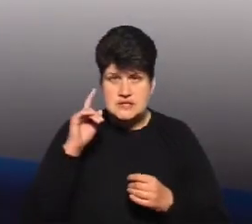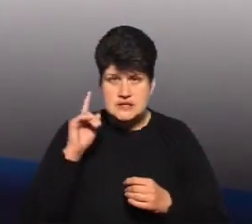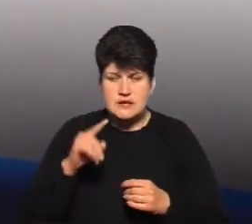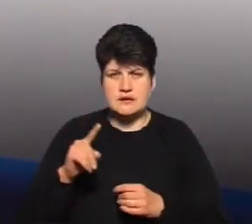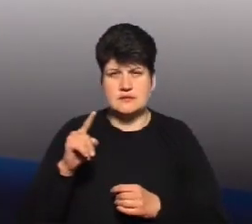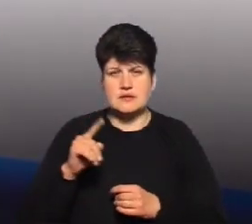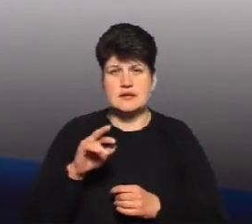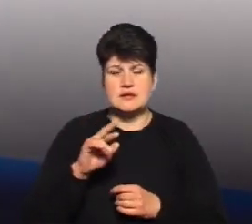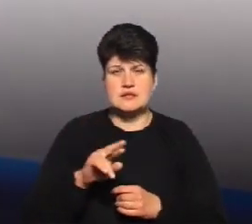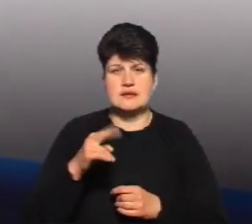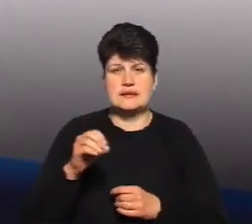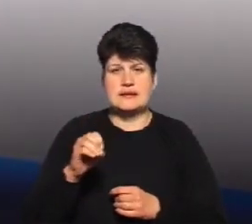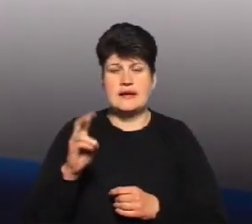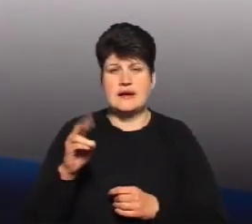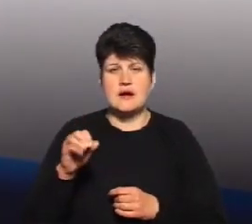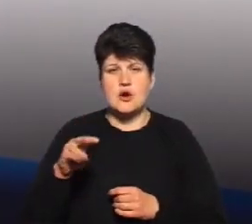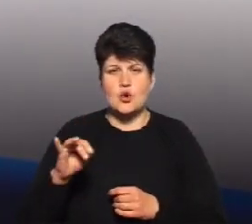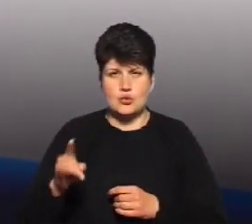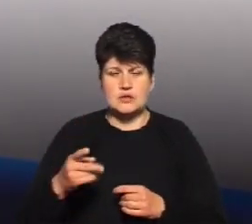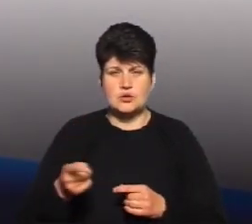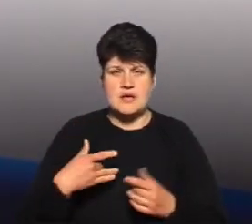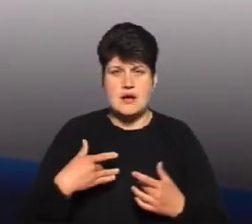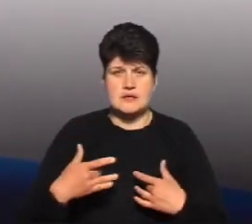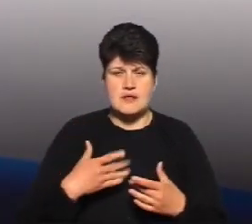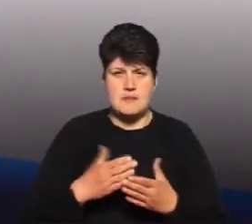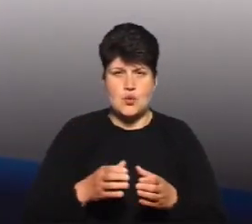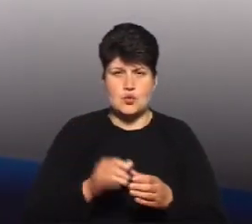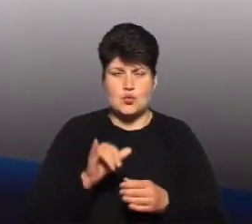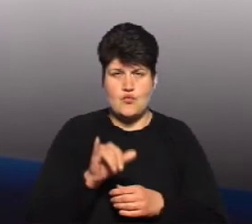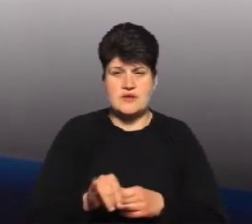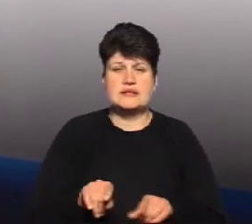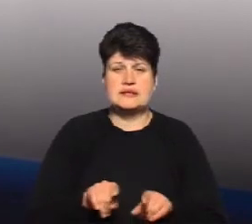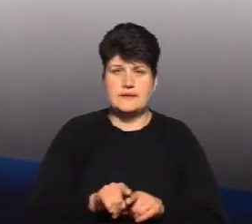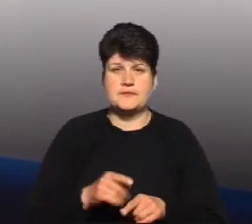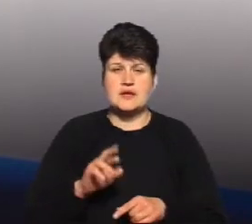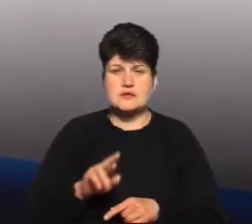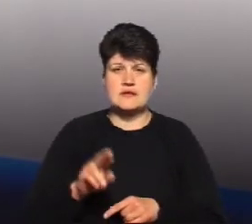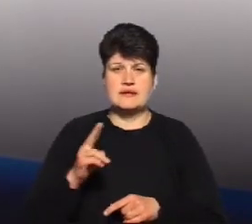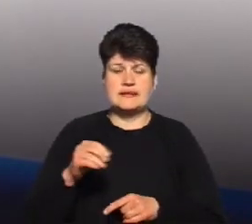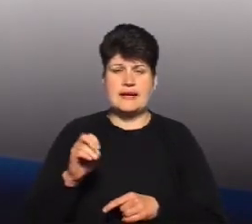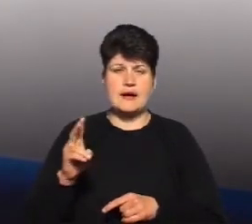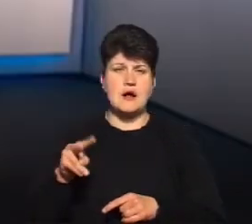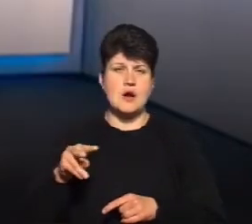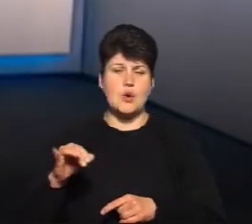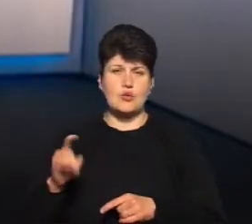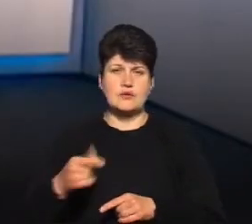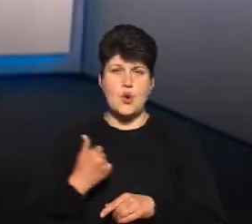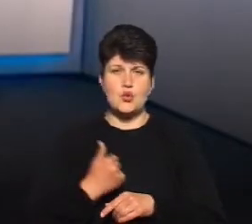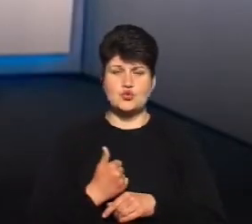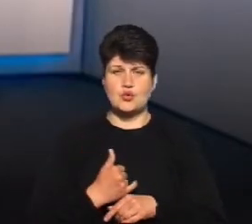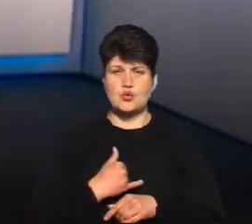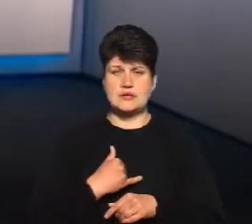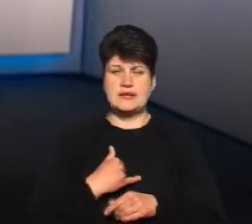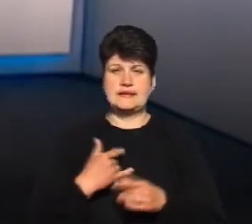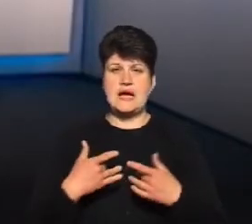Ярослава Декалюк, тернопільська артистка. Вона теж має свій гурток у вас, так? Так, так, вона теж Ярослава Декалюк. Вона в нас очолює театр